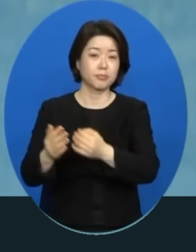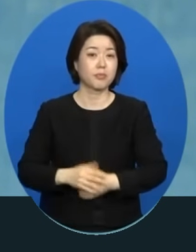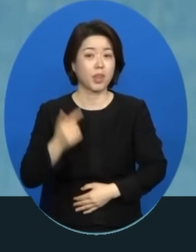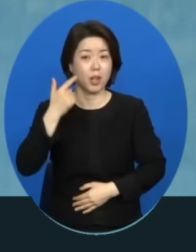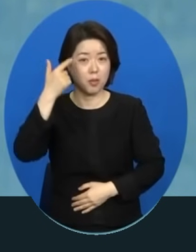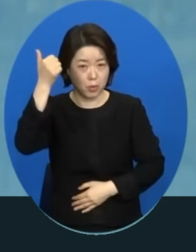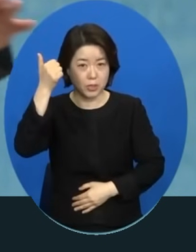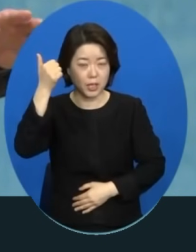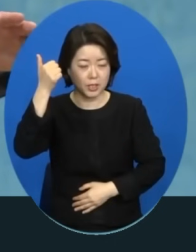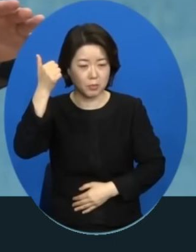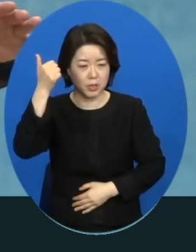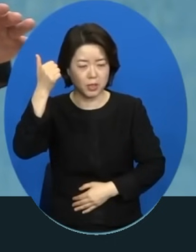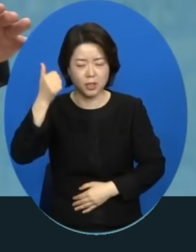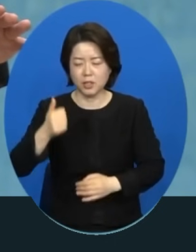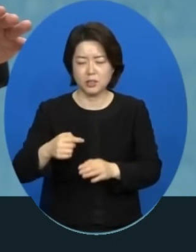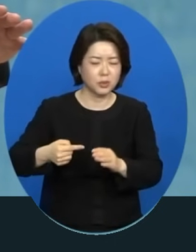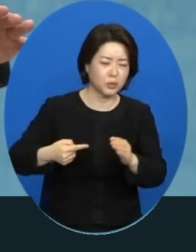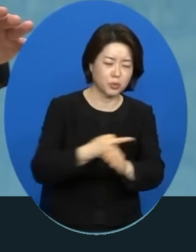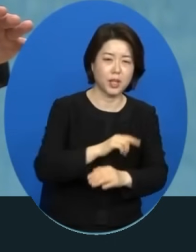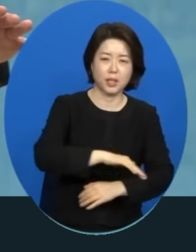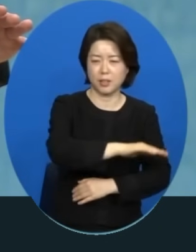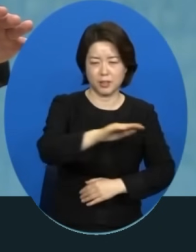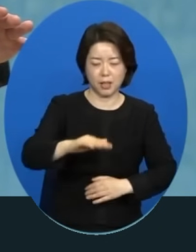목사님이 다 커버를 해주신 거예요.